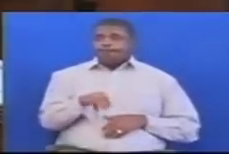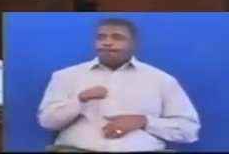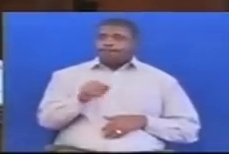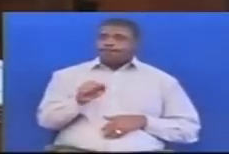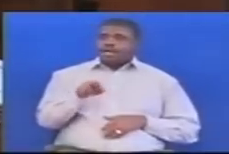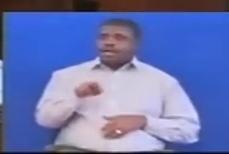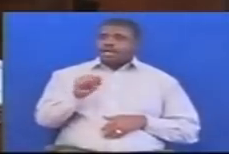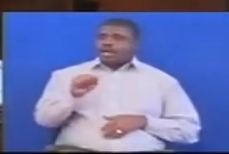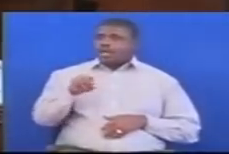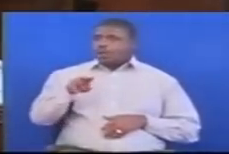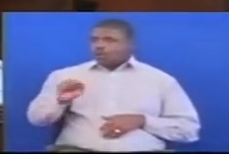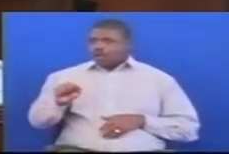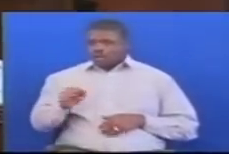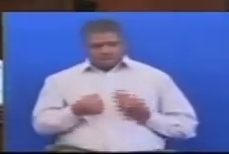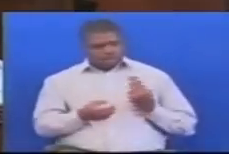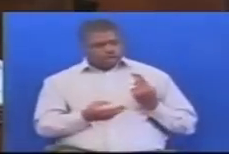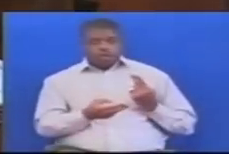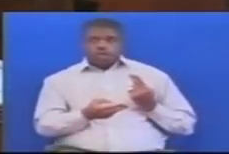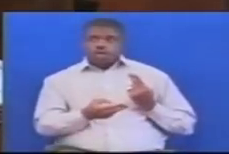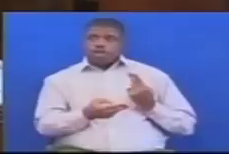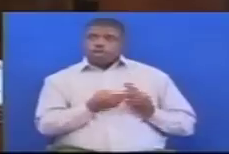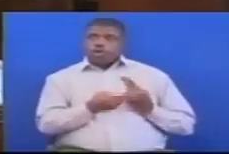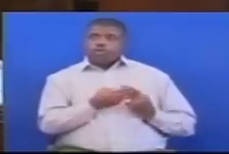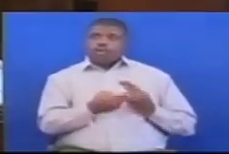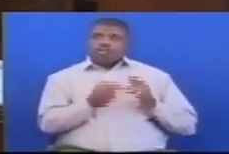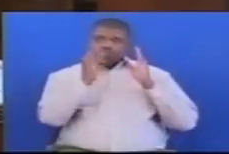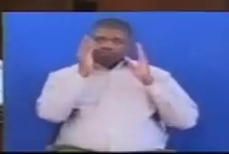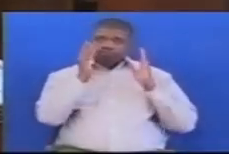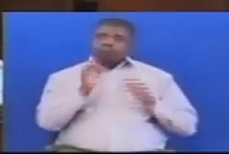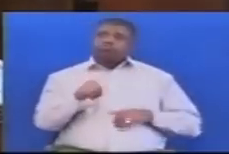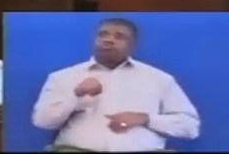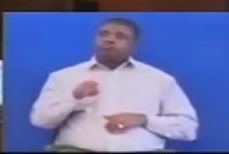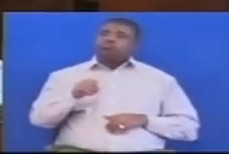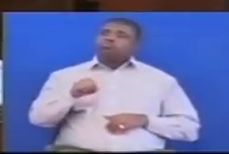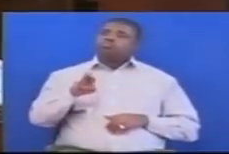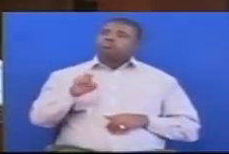Katibu Mkuu Dr. Mkumbo, milioni 200 za nini?